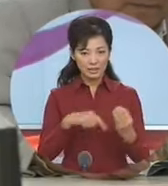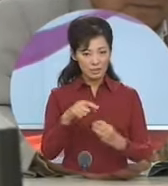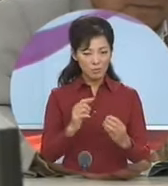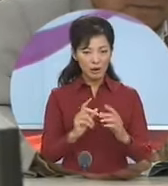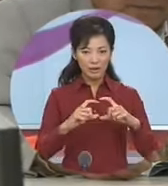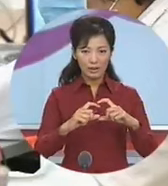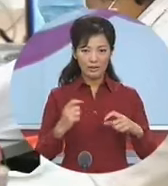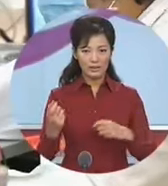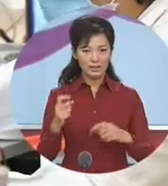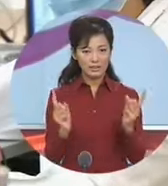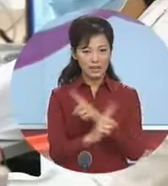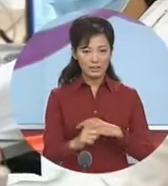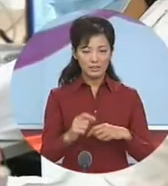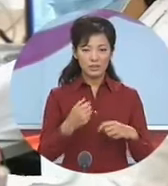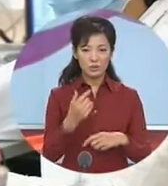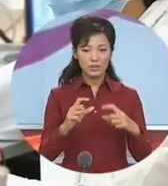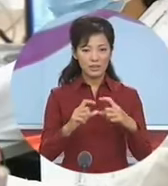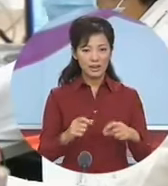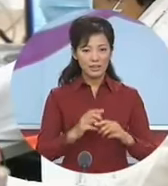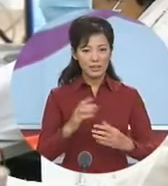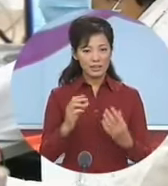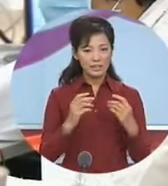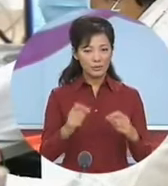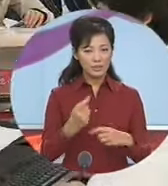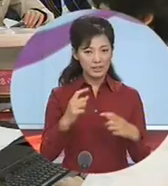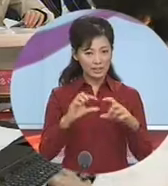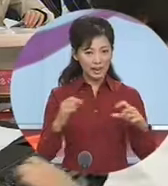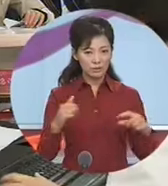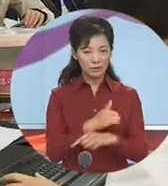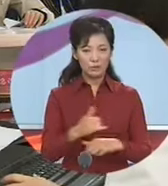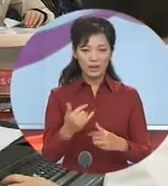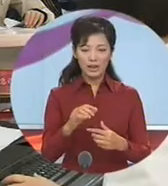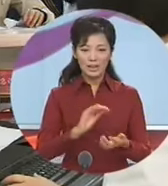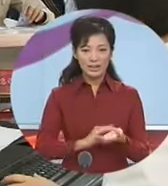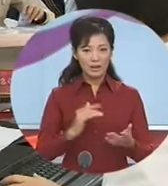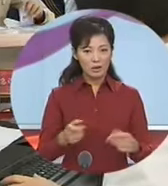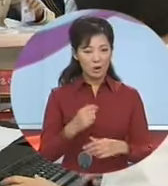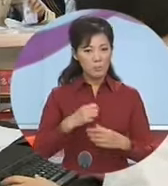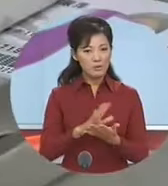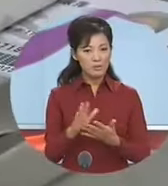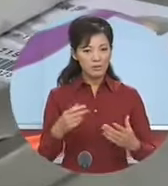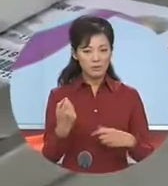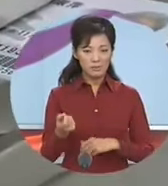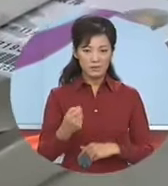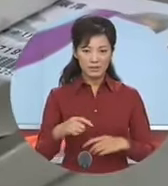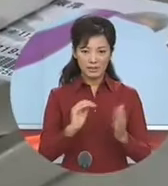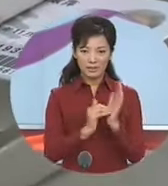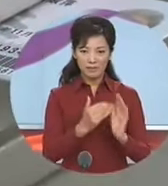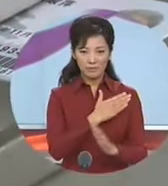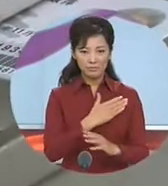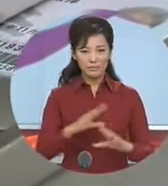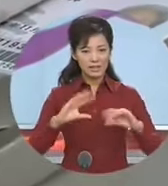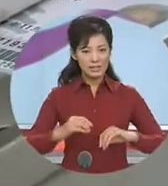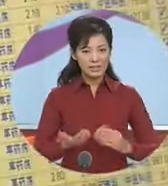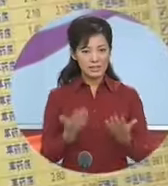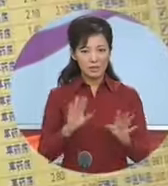代各医院的就诊卡，实现参保人员就医一卡通。此外，医疗费报销便捷，也使得单位负担减轻，门